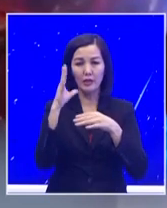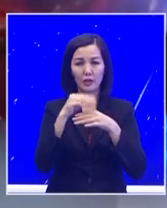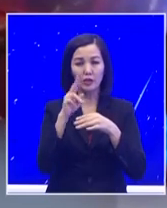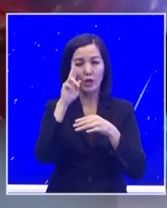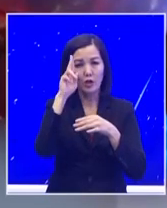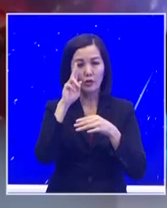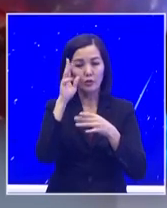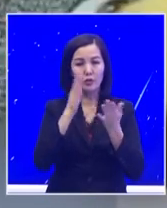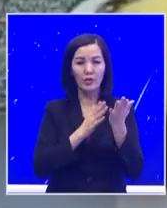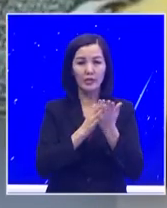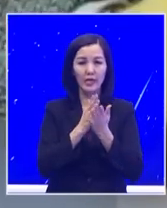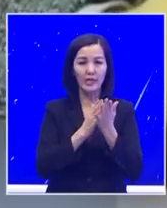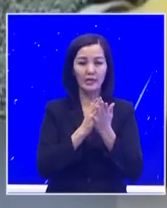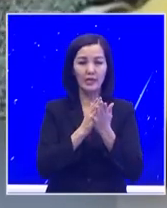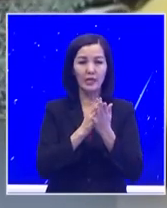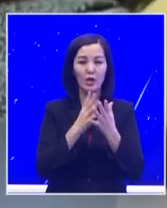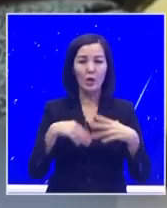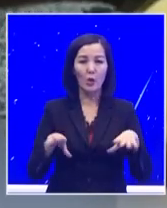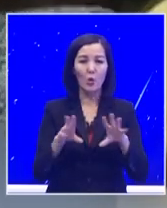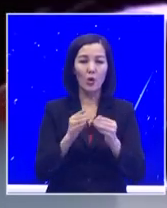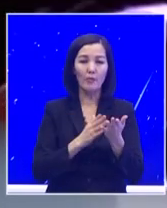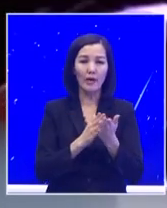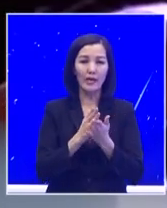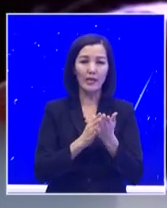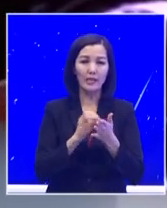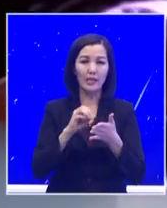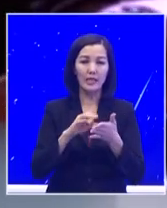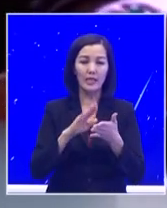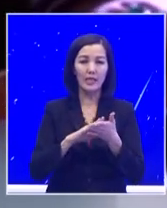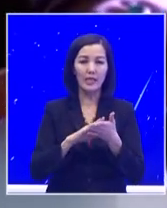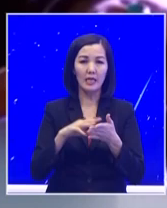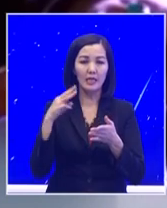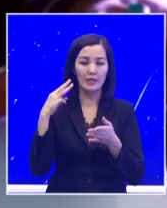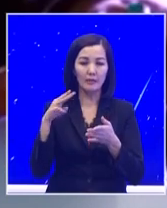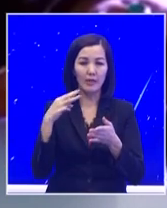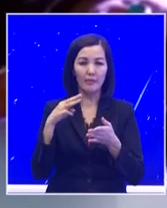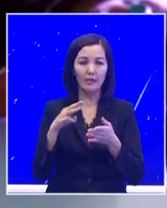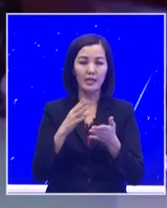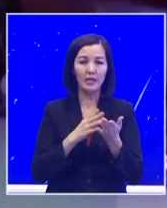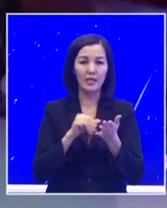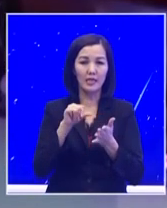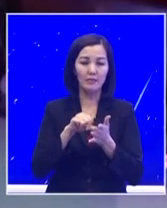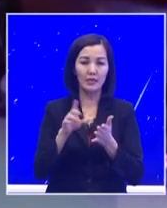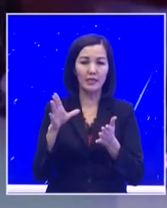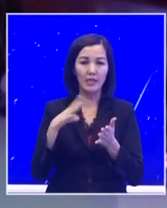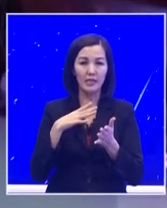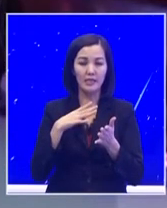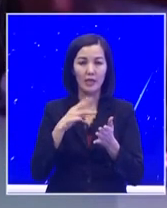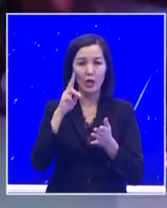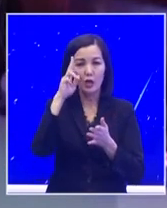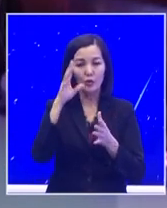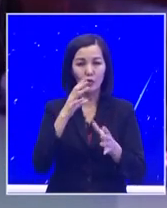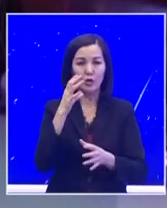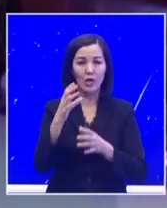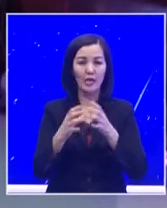белді саясаткерлері, қоғам қайраткерлері мен елде тіркелген дипломатиялық миссия өкілдері қатысты. Шарада түбі бір түркі жұртының